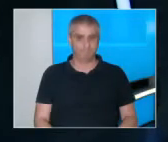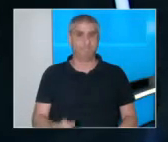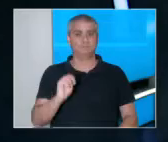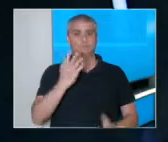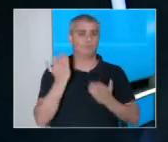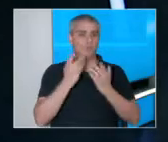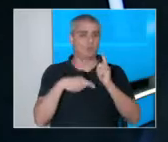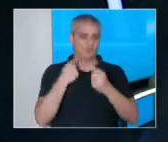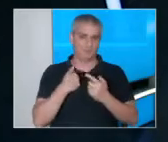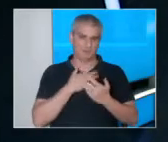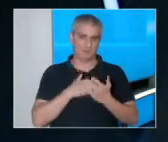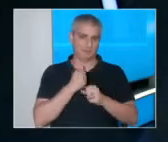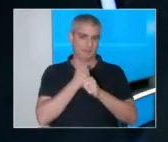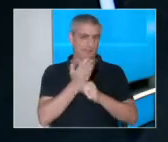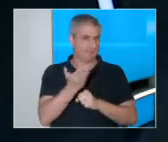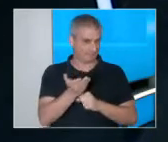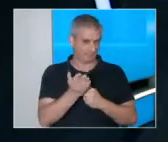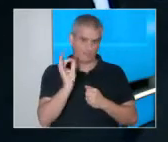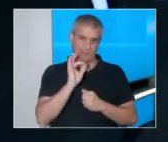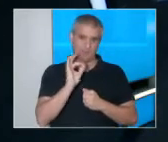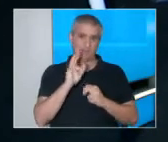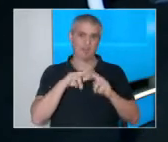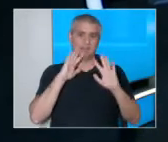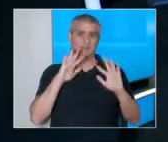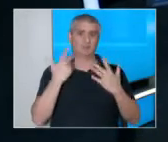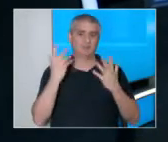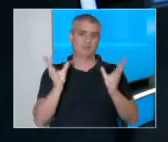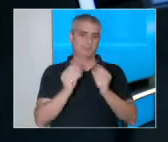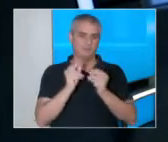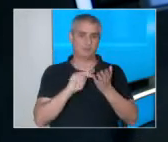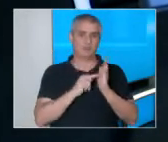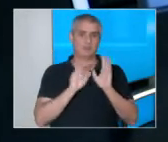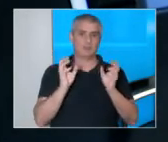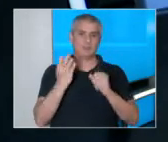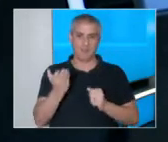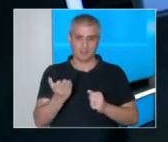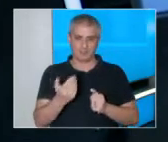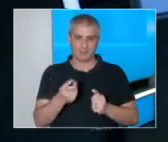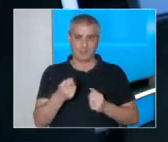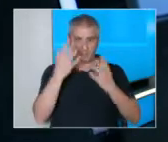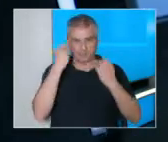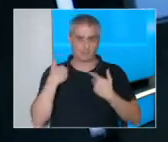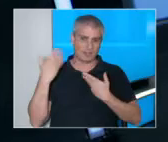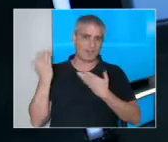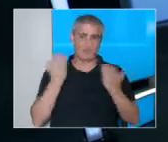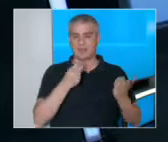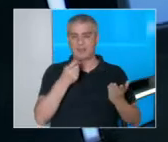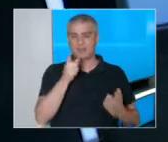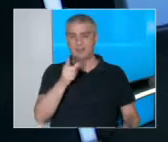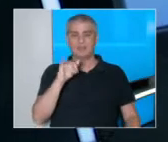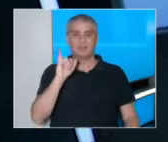משה, את האורח הבא תרשה לי להציג בבקשה, בכל זאת, אחרי עשור של זוגיות בתוכנית רדיופונית, לכבודו לי לארח כאן